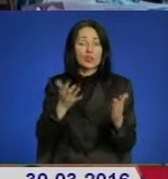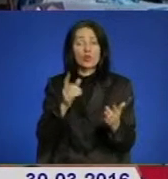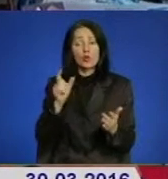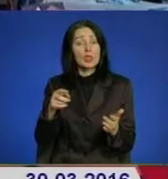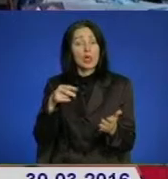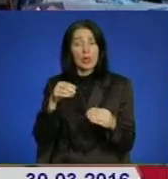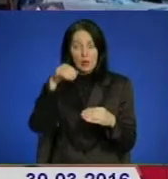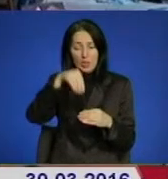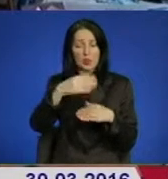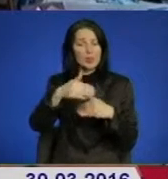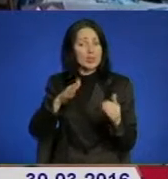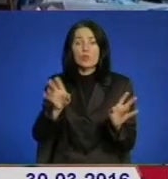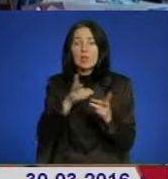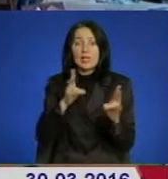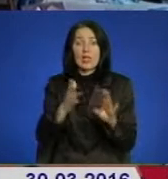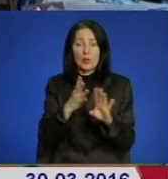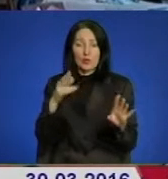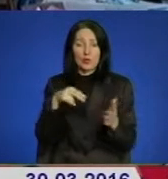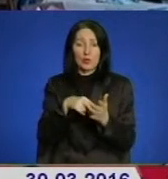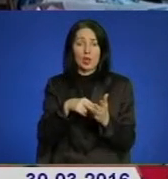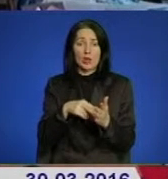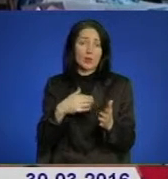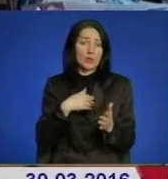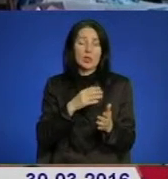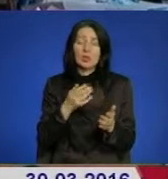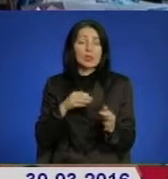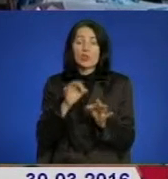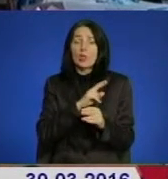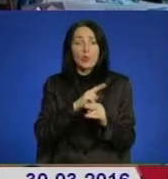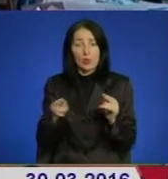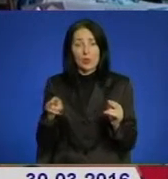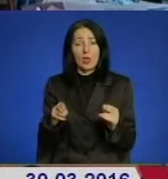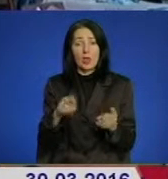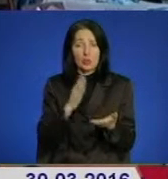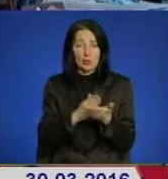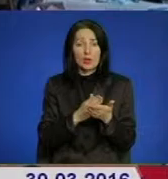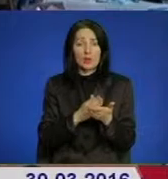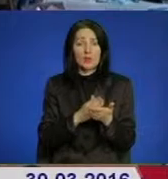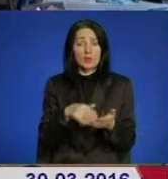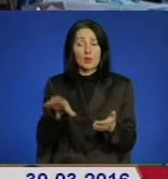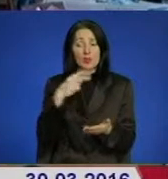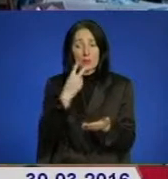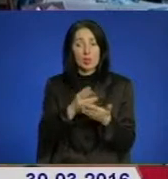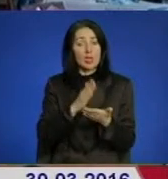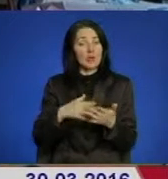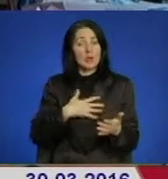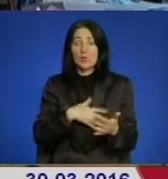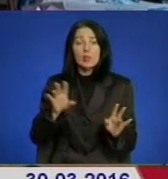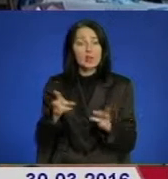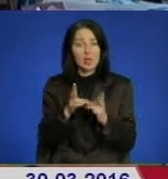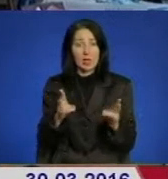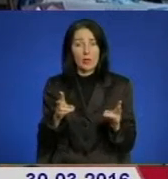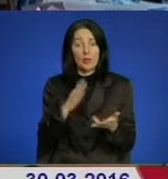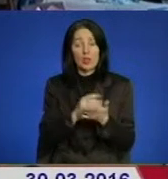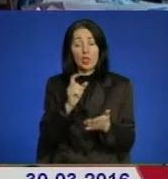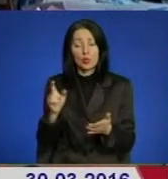їй вже не треба стояти в черзі. Ми його заведемо, вони в нас не пропадають, вони в нас всі підшиті, є ті всі показники, переживати їй за це не треба.